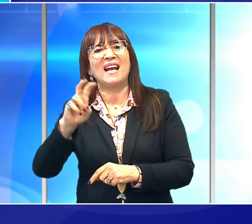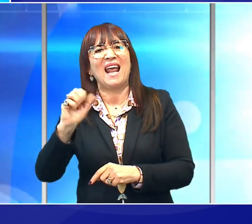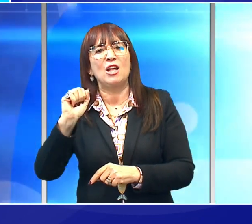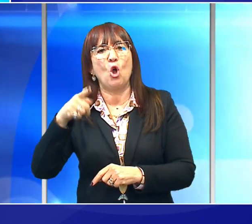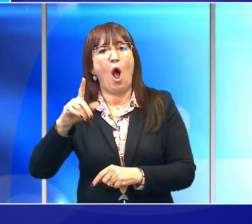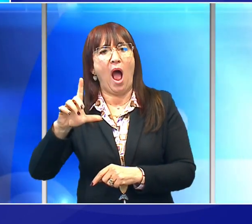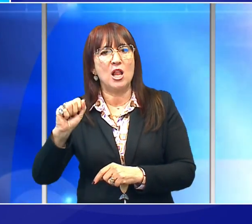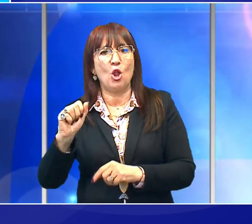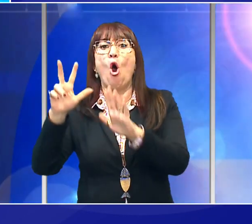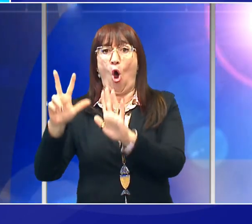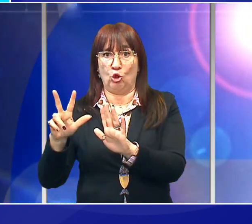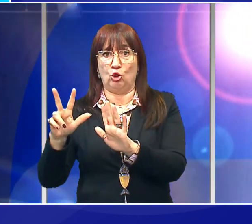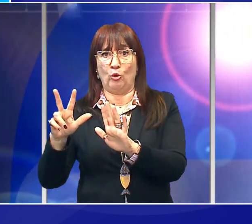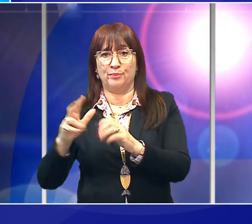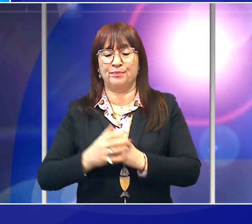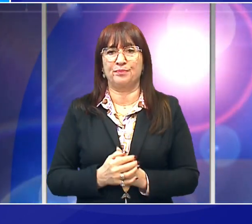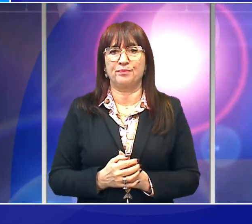Rezzo Aglio.